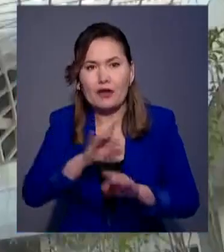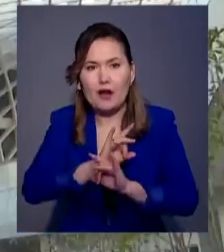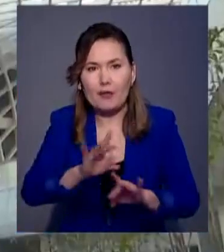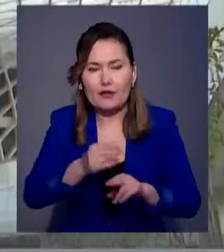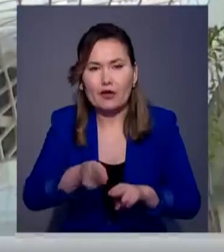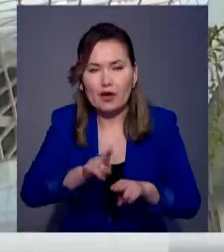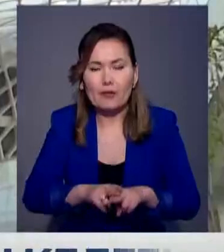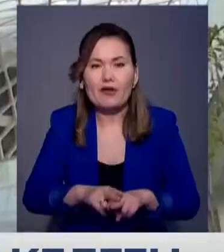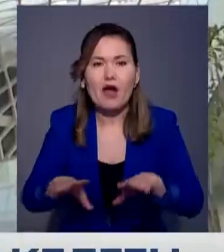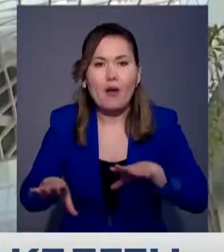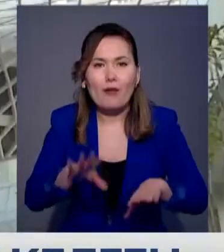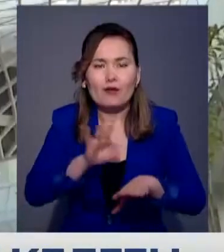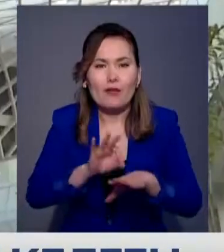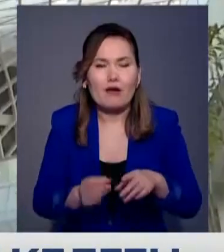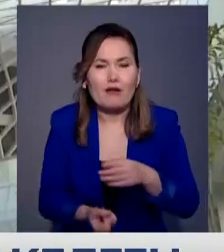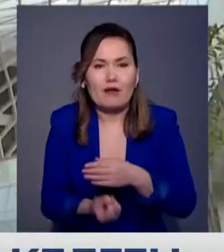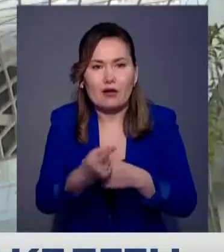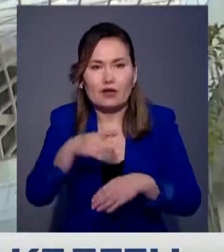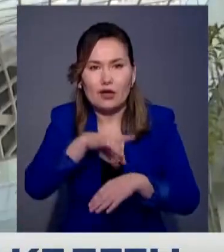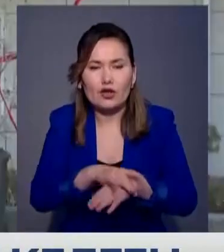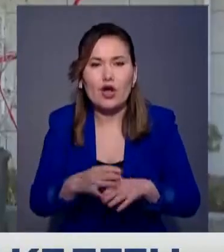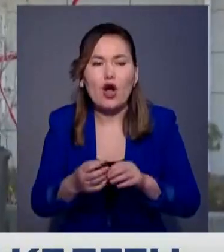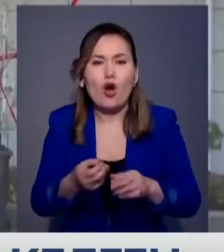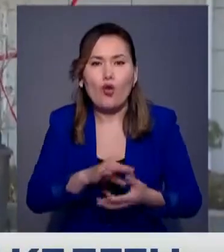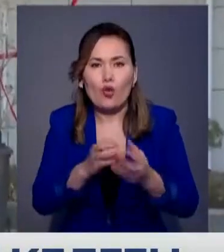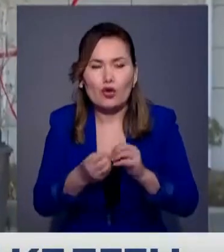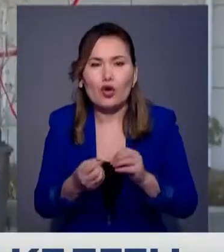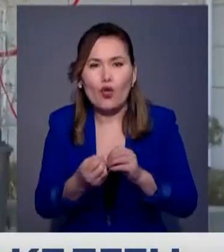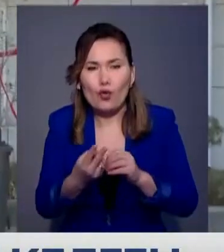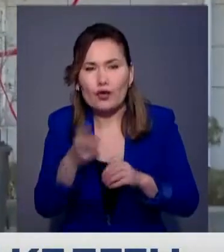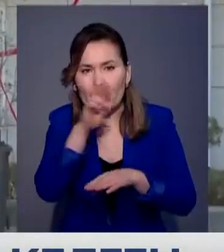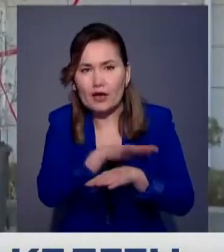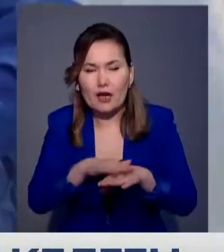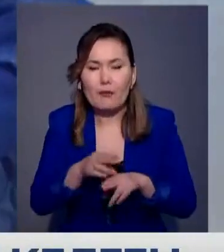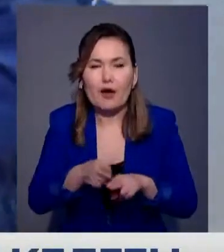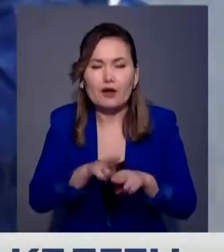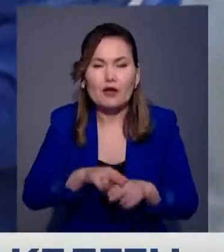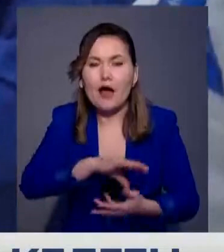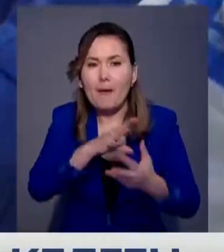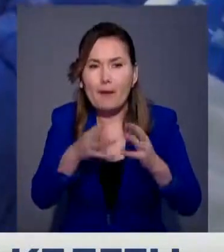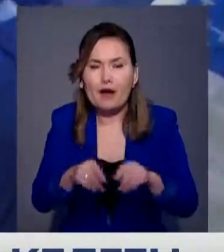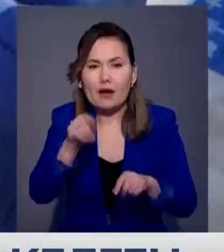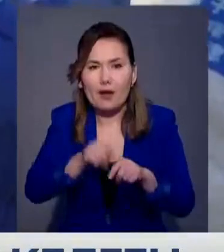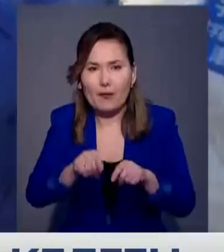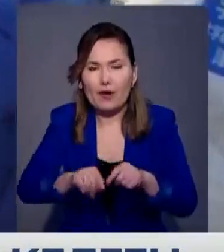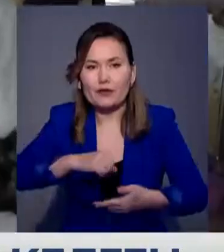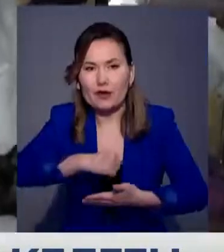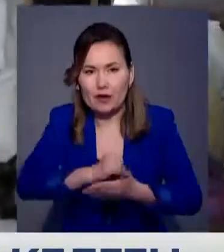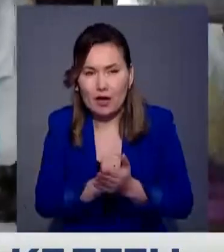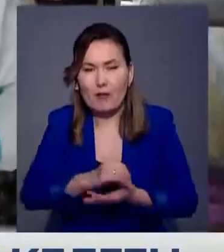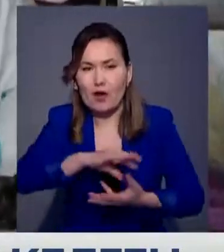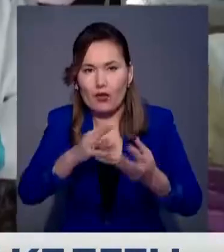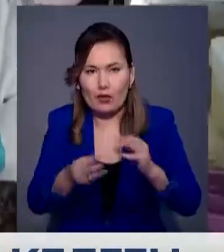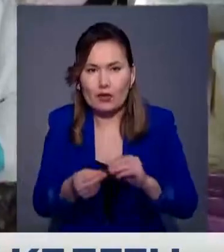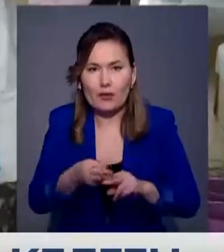мамандары осындай мәлімдеме жасады. Олар 4 құрлықтағы 12 елден жиналған геномдық деректерді зерттеп, тиісті